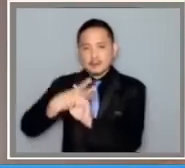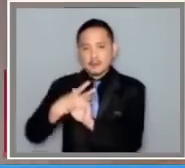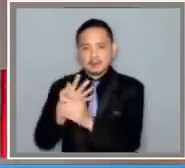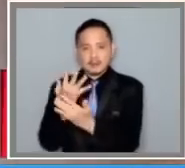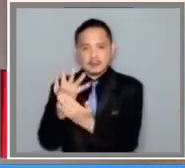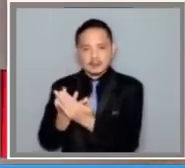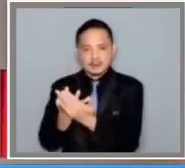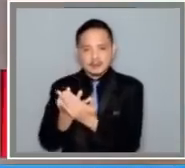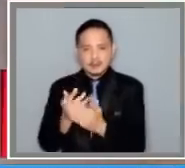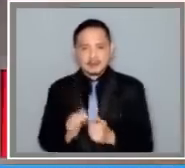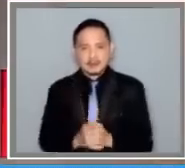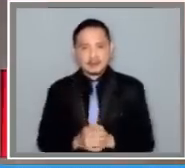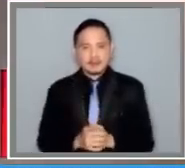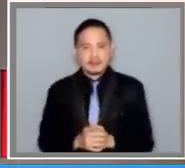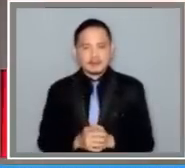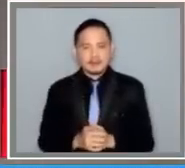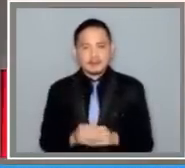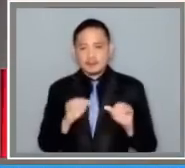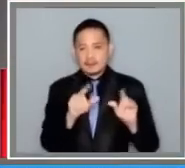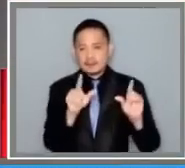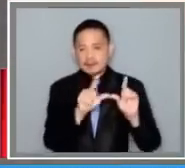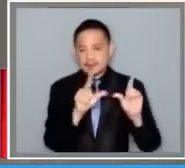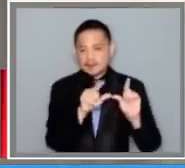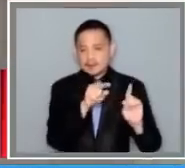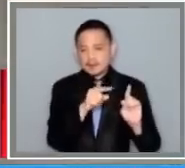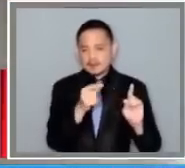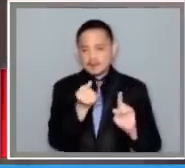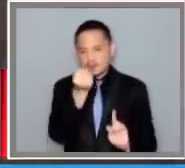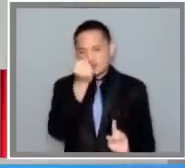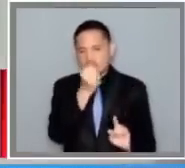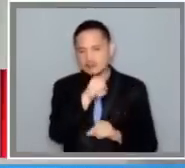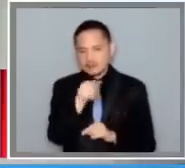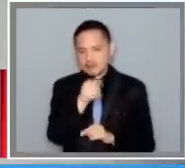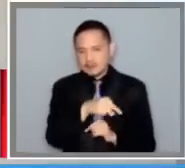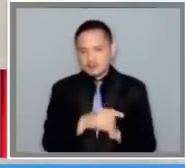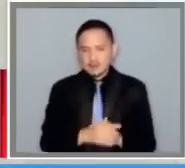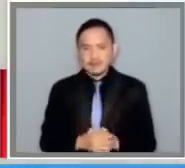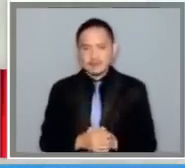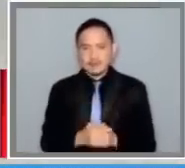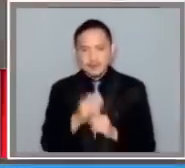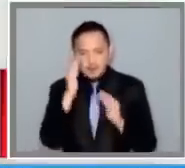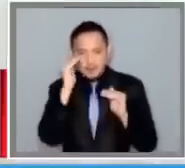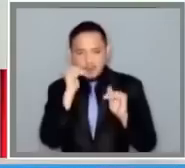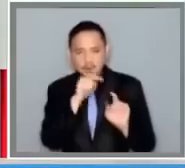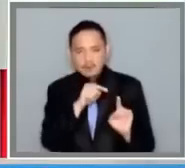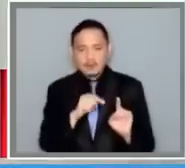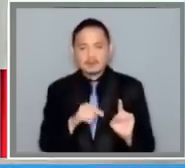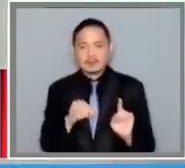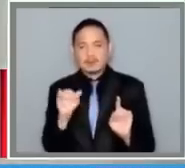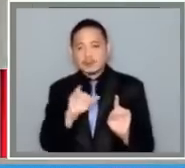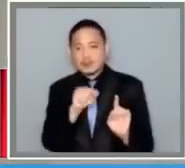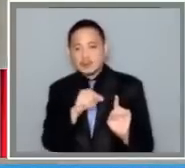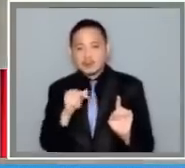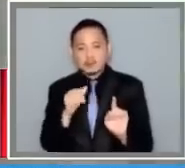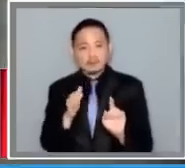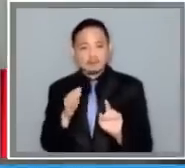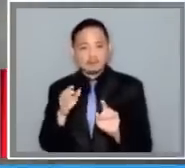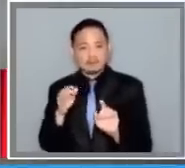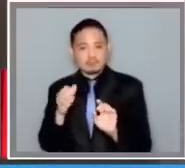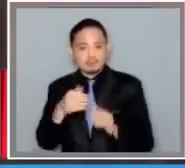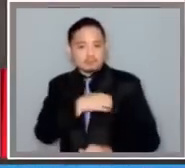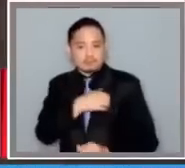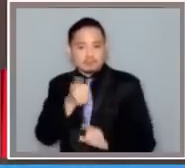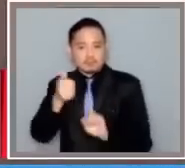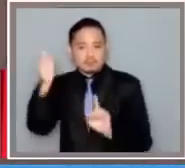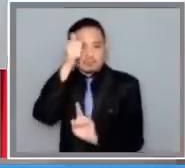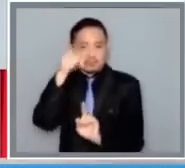Bation na masuspende o mabawi ang driver's license ni Cesar. Sabi ng General Trias Municipal Police Station, batid na nilang